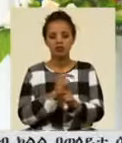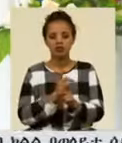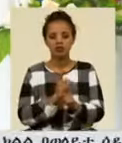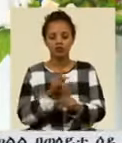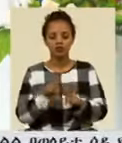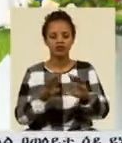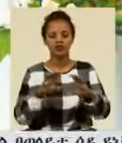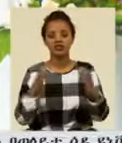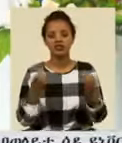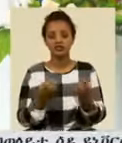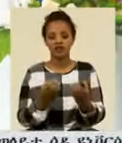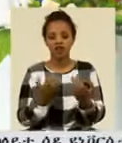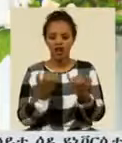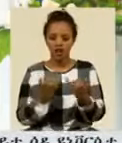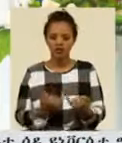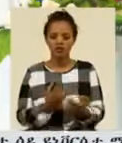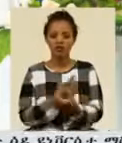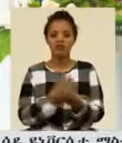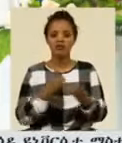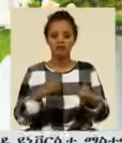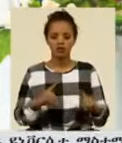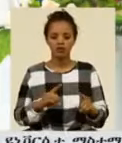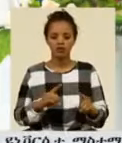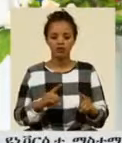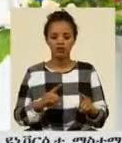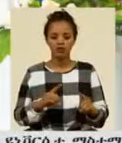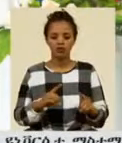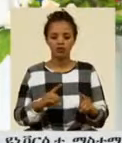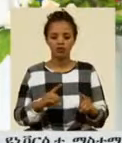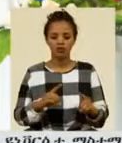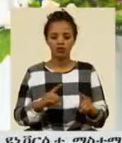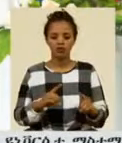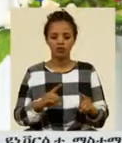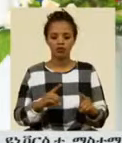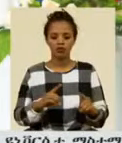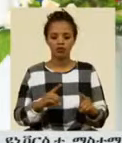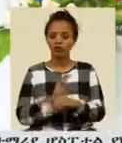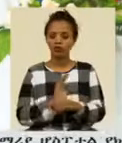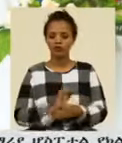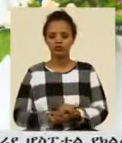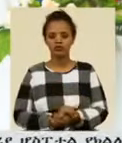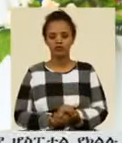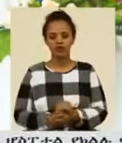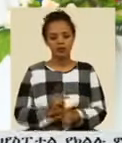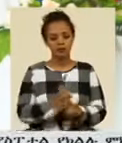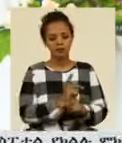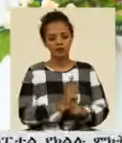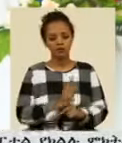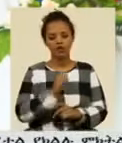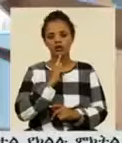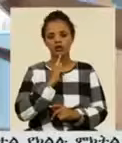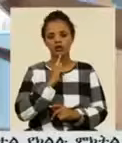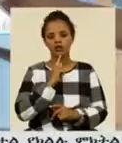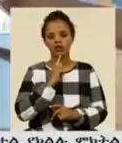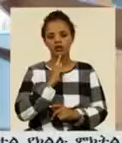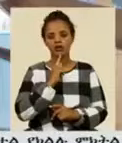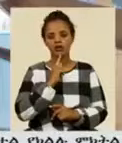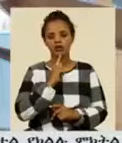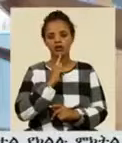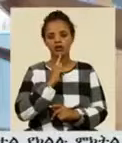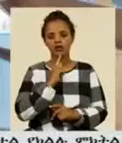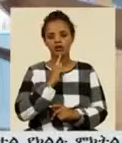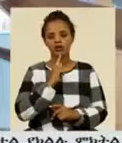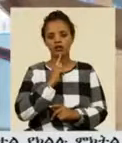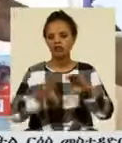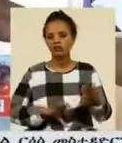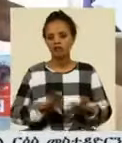የህብረተሰብ ክፍል አሁንም መፍትሄው ጤና ባለሙያዎቹ እንደሚመክሩት መጠንቀቅ ነው። አሁንም ማስክ